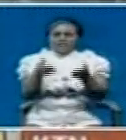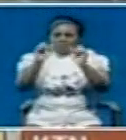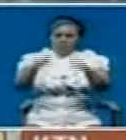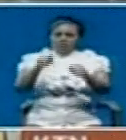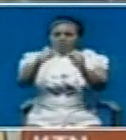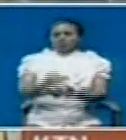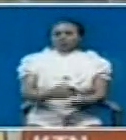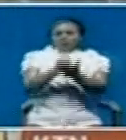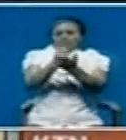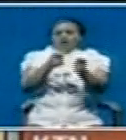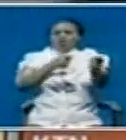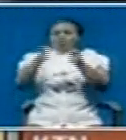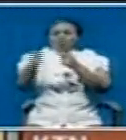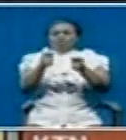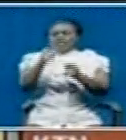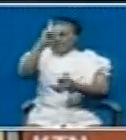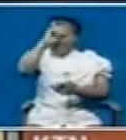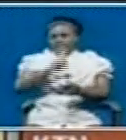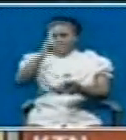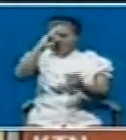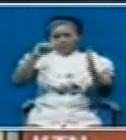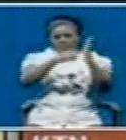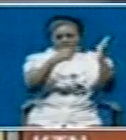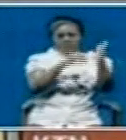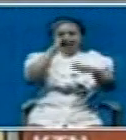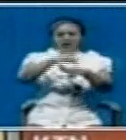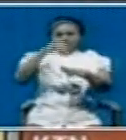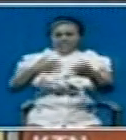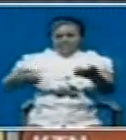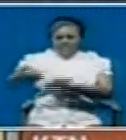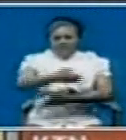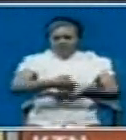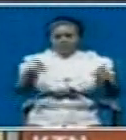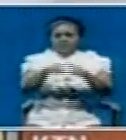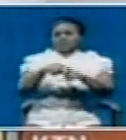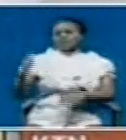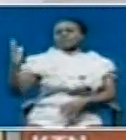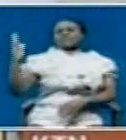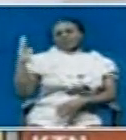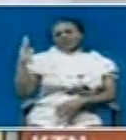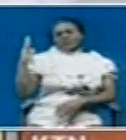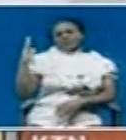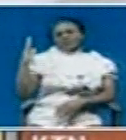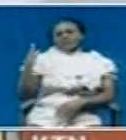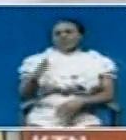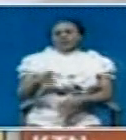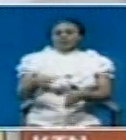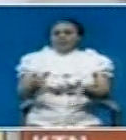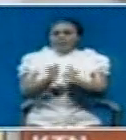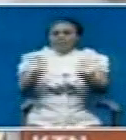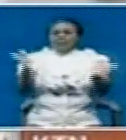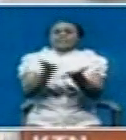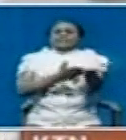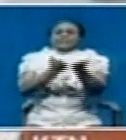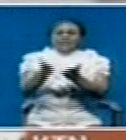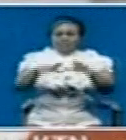zitasaidia pakubwa kukabiliana na masala muhimu yanayoathiri uchumi wa taifa kama vile usalama. Mkuu wa utumishi wa umma